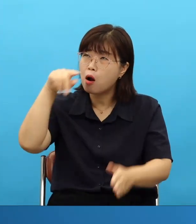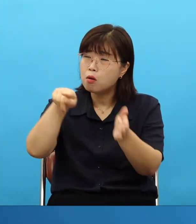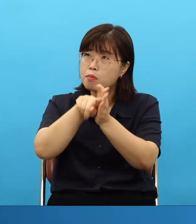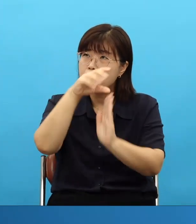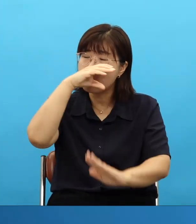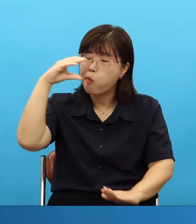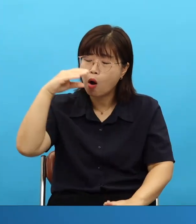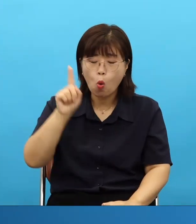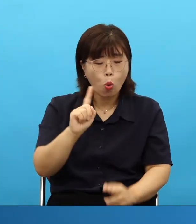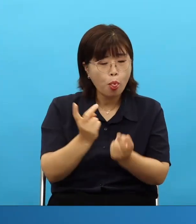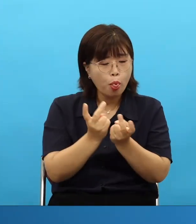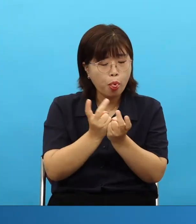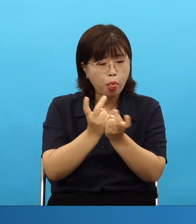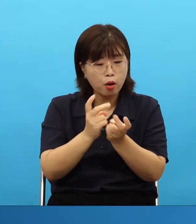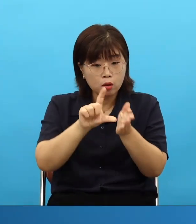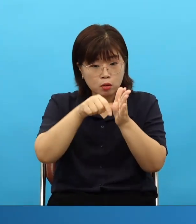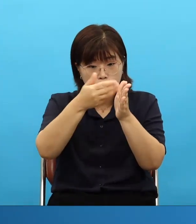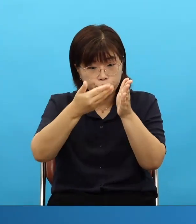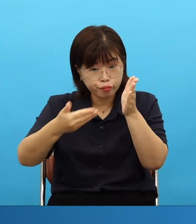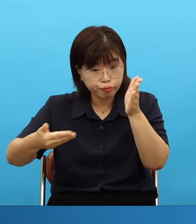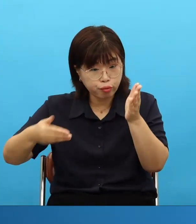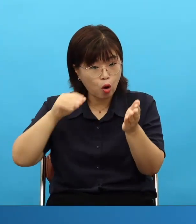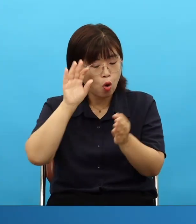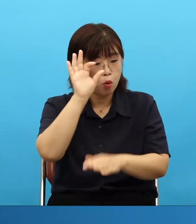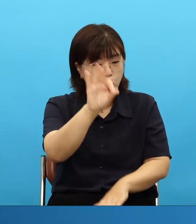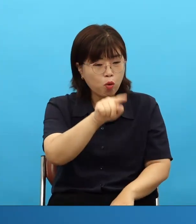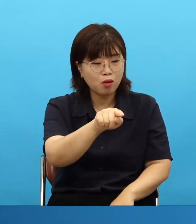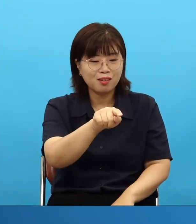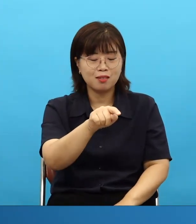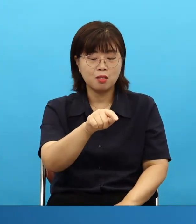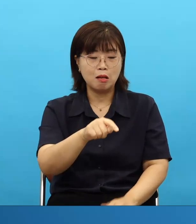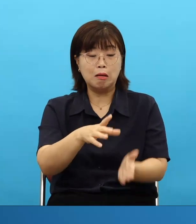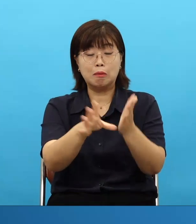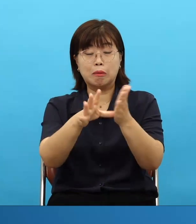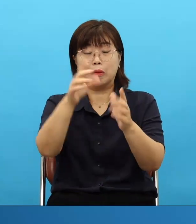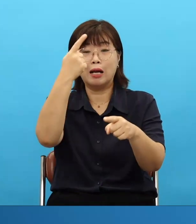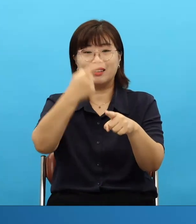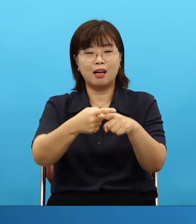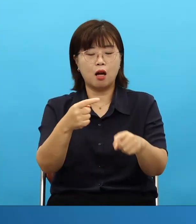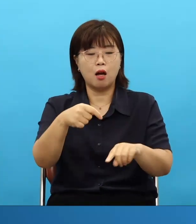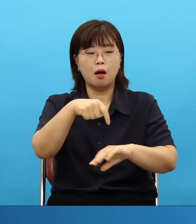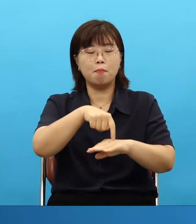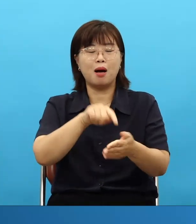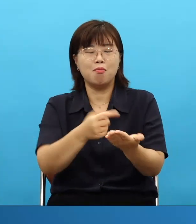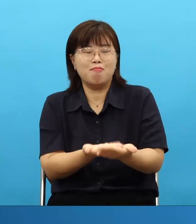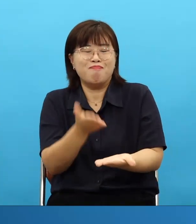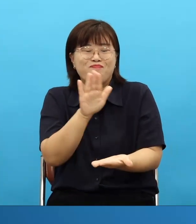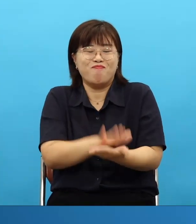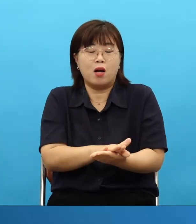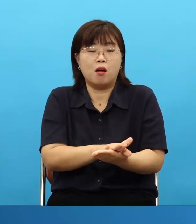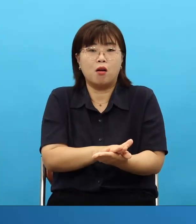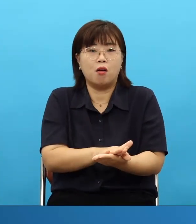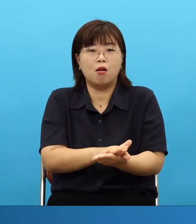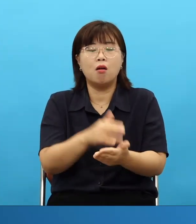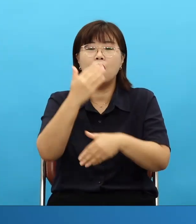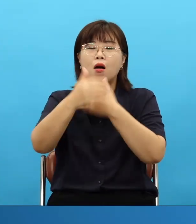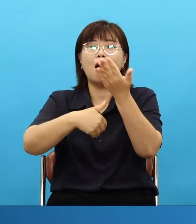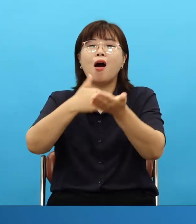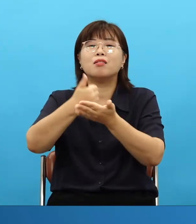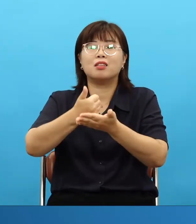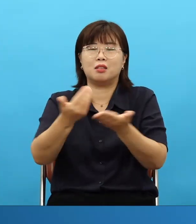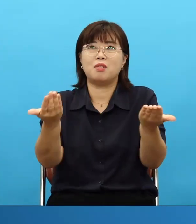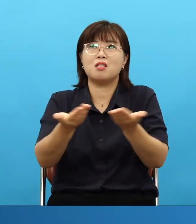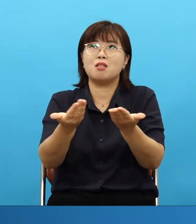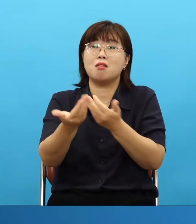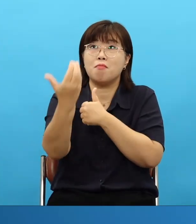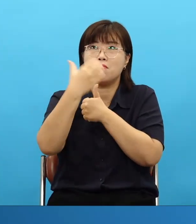prayed for them. 제가 알고 있는 그 우리 장로님 권사님 부부가 정말 기도의 사람이에요. I know a couple. It's an elder